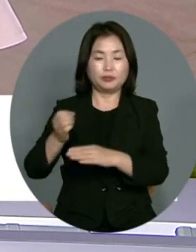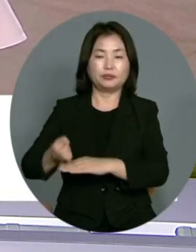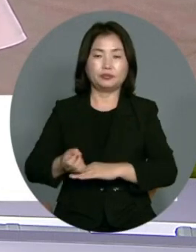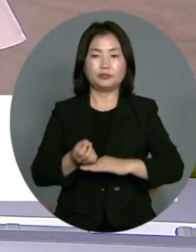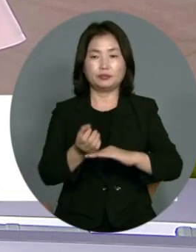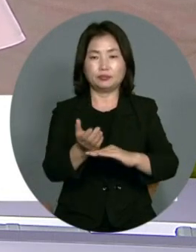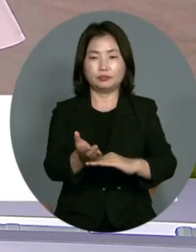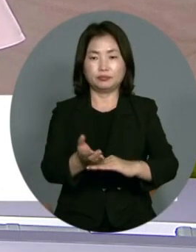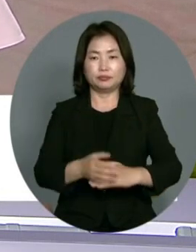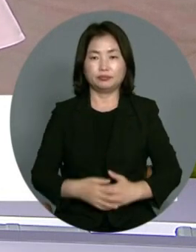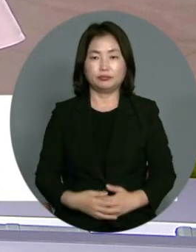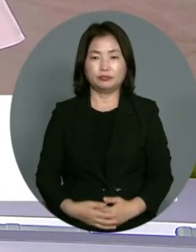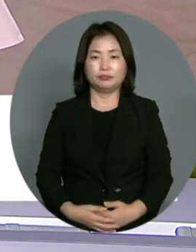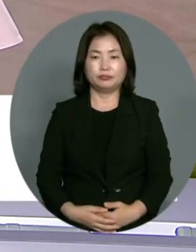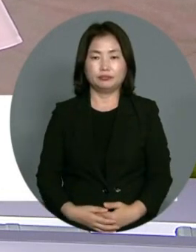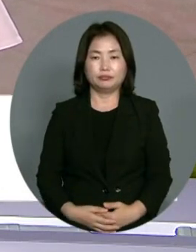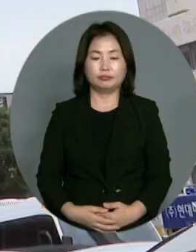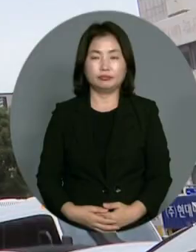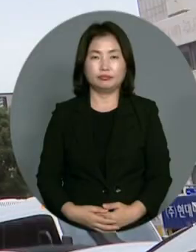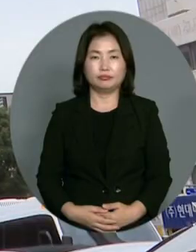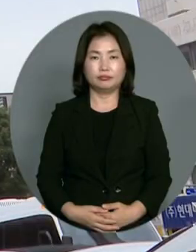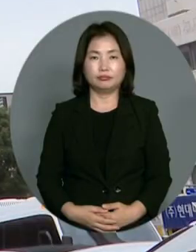권윤수 기자가 전해드립니다.